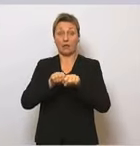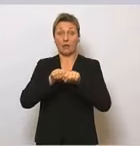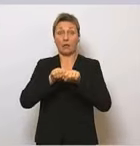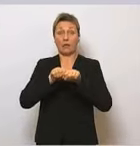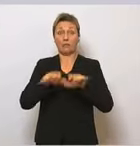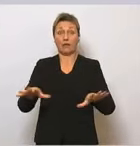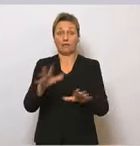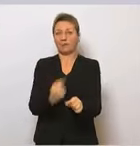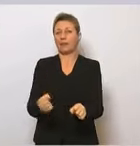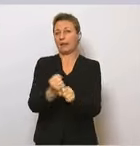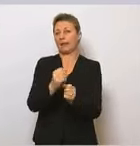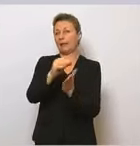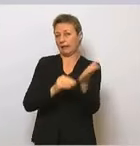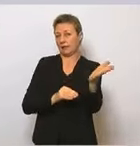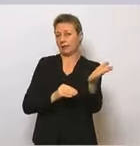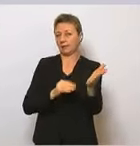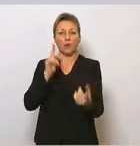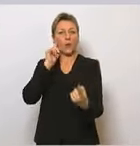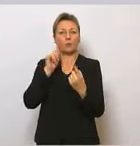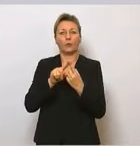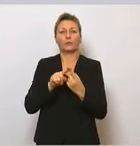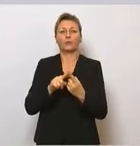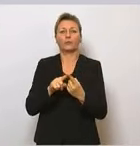a été conçu. Et donc le but